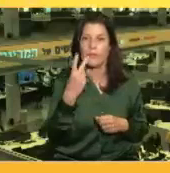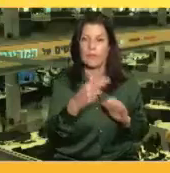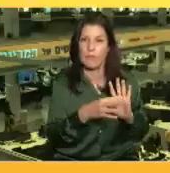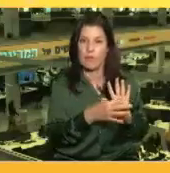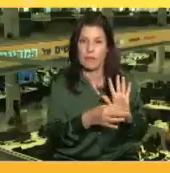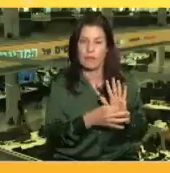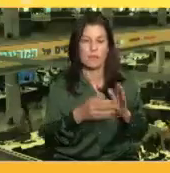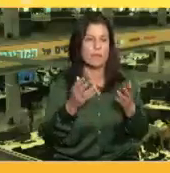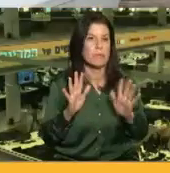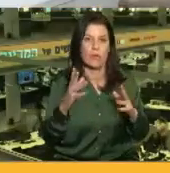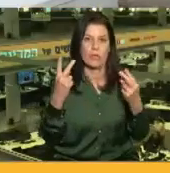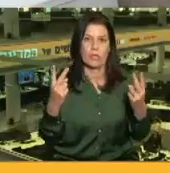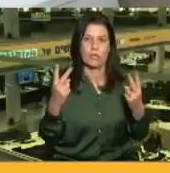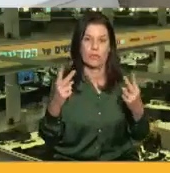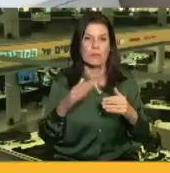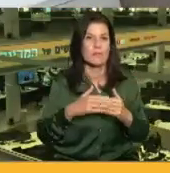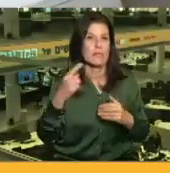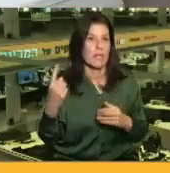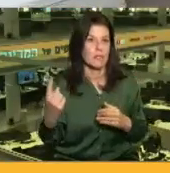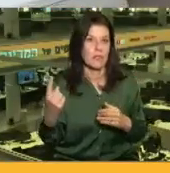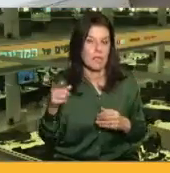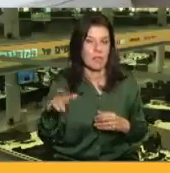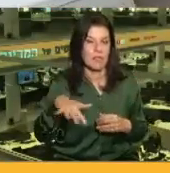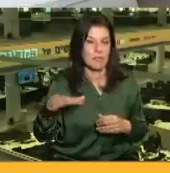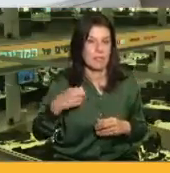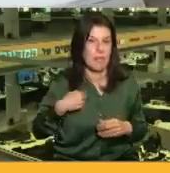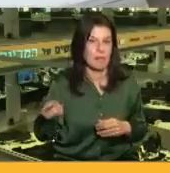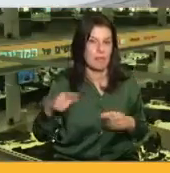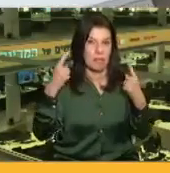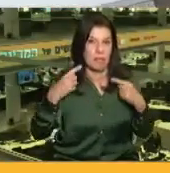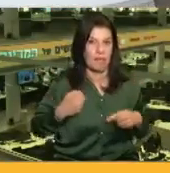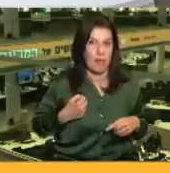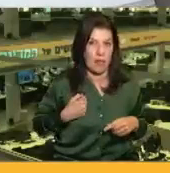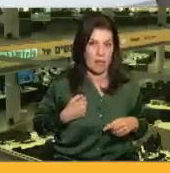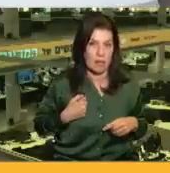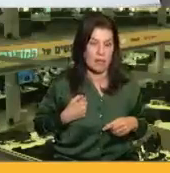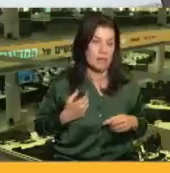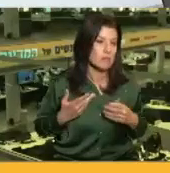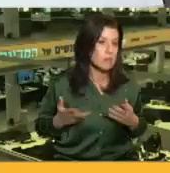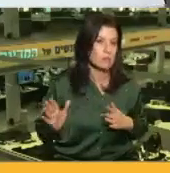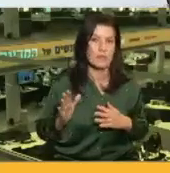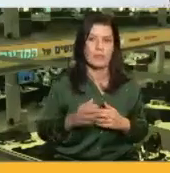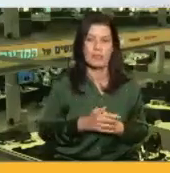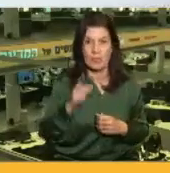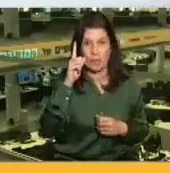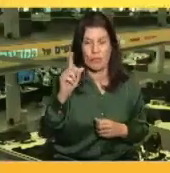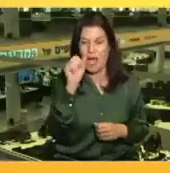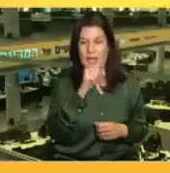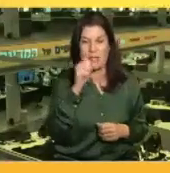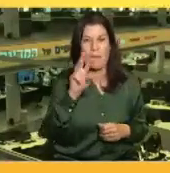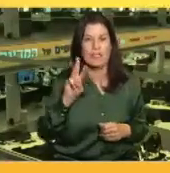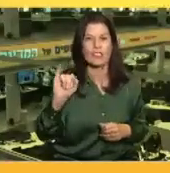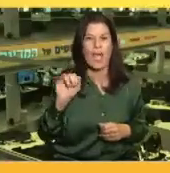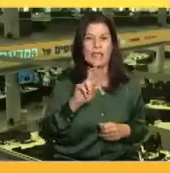נקודות מאוד מאוד חשובות. מצד אחד, המגזר הדתי והחרדי, זה מגזר שלא שומע נשים, וזה בסדר, אתם יודעים, אישה ריבוע היה אצלי בגלגלה, אחד הזמרים הכי